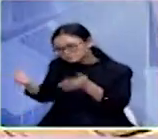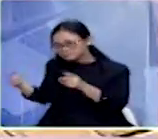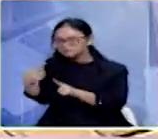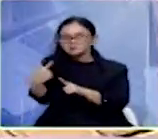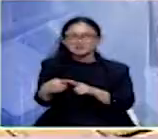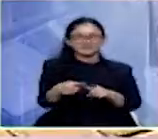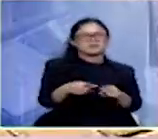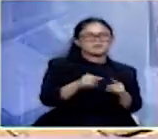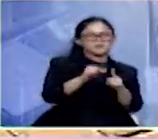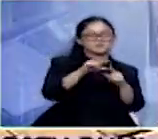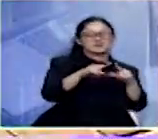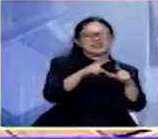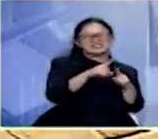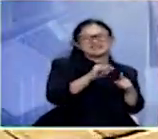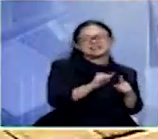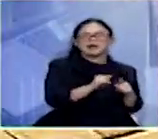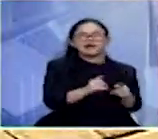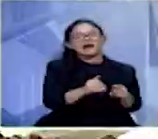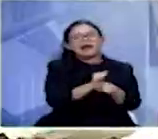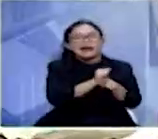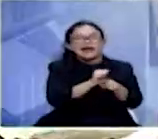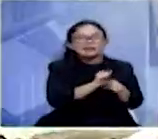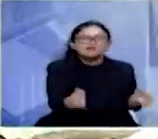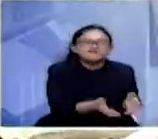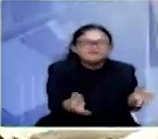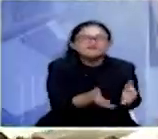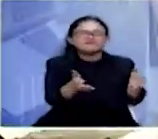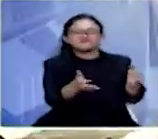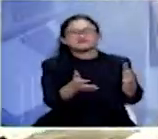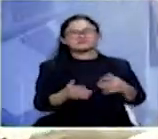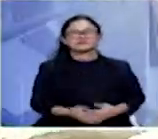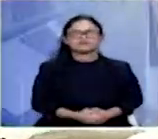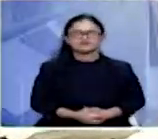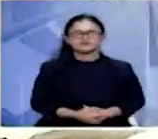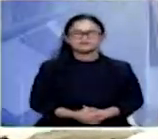Dari Jakarta, Eti Juwitasari, Abdul Rosyid, iNews melaporkan.